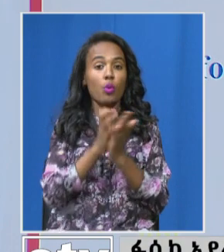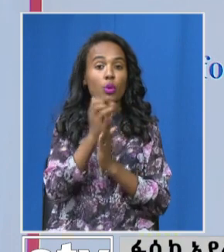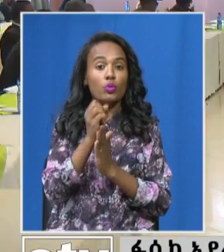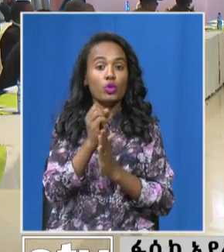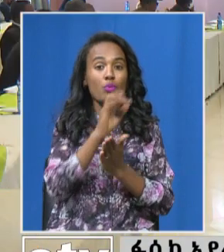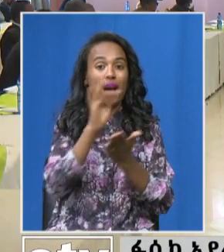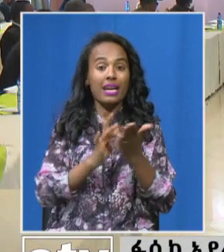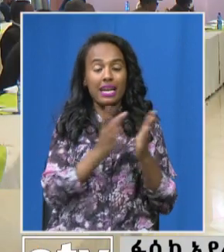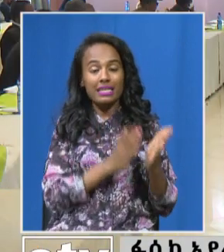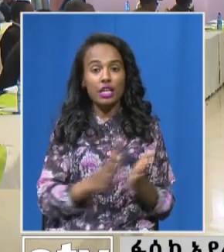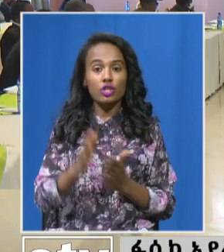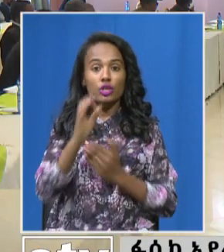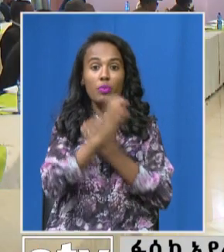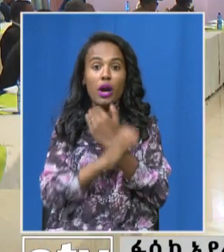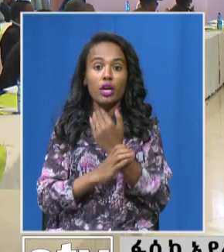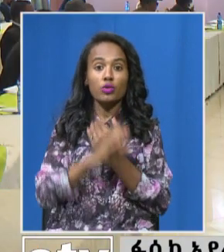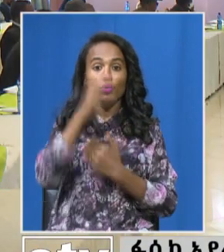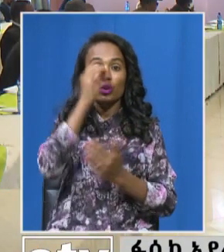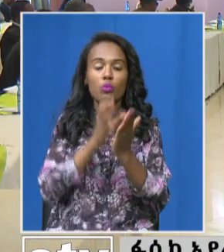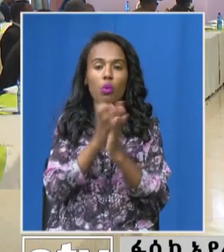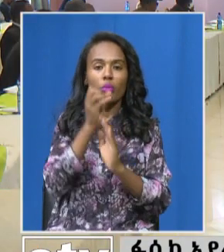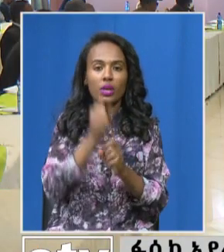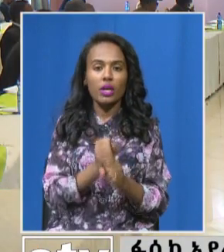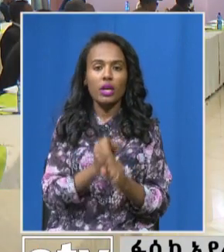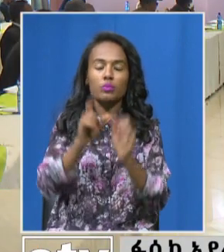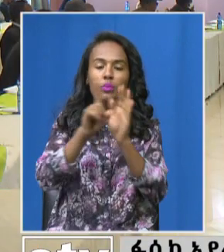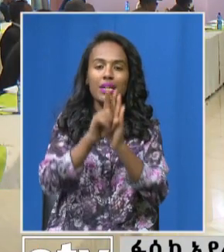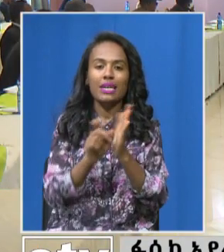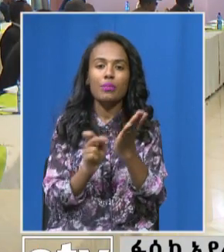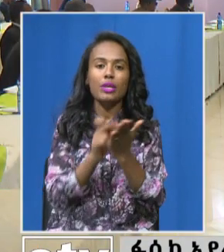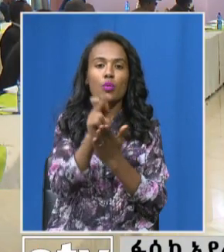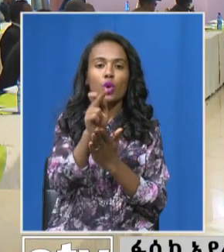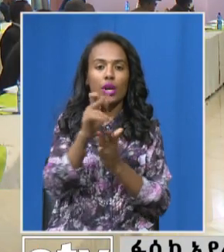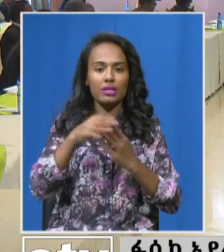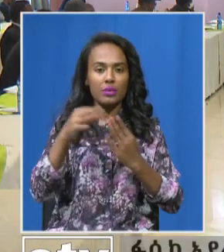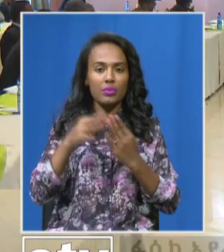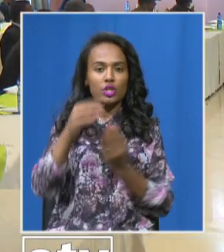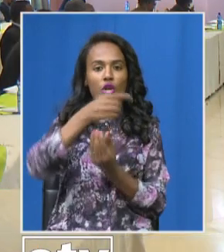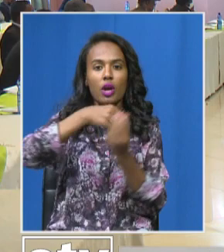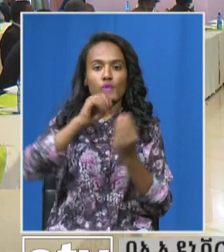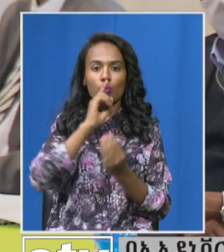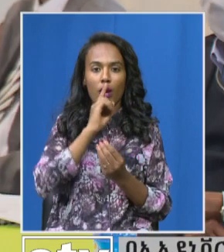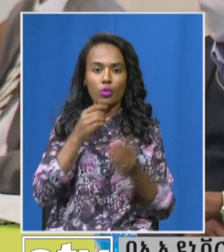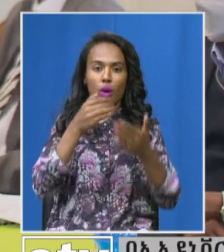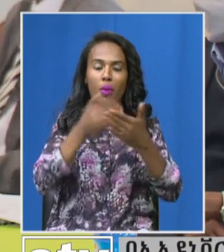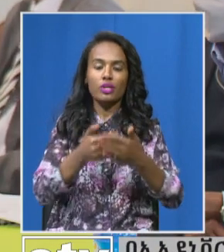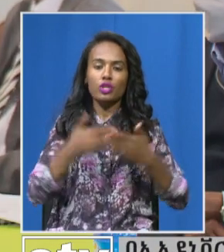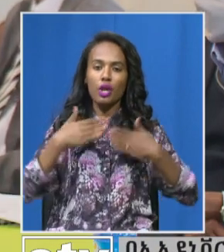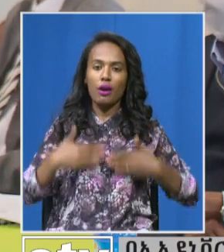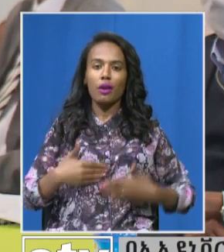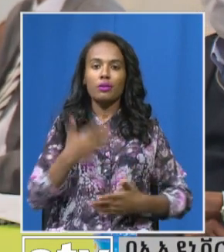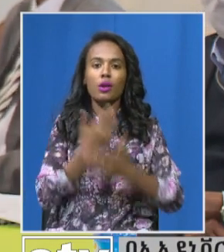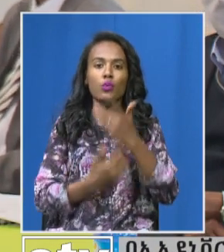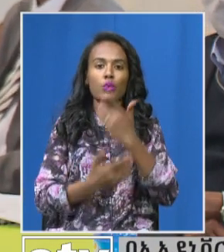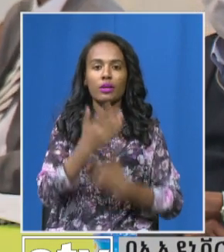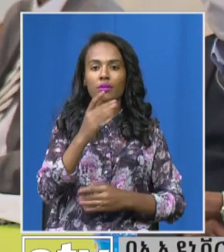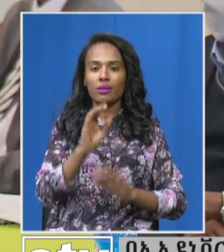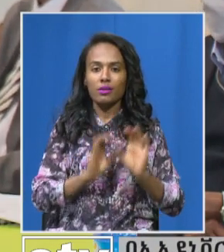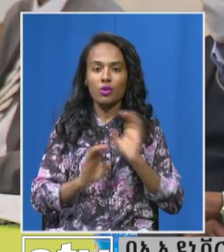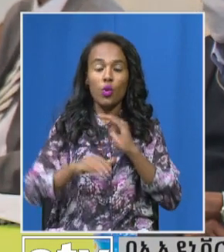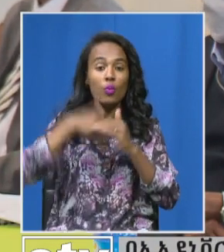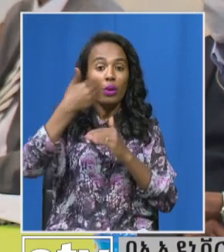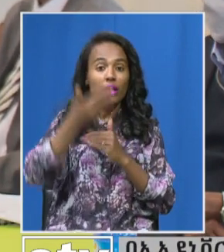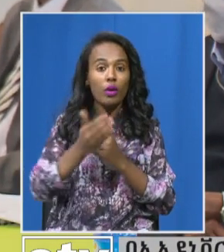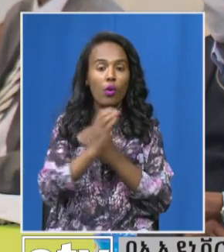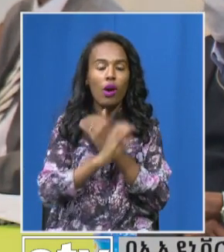አዘጋጅነት በሀገሪቱ የሰብአዊ መብት አያያዝ በህግና በዴሞክራሲያዊ ምርጫ ዙሪያ ነው ከባለድርሻ አካላት ጋር ውይይት የተደረገው።